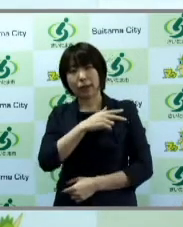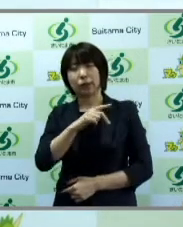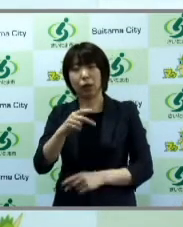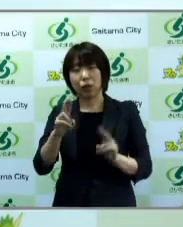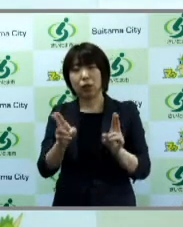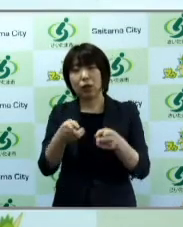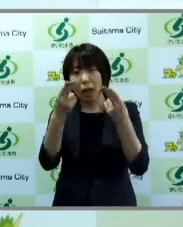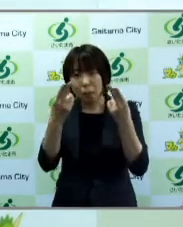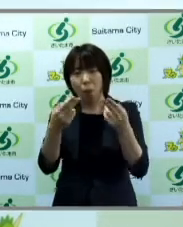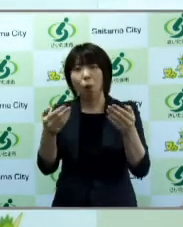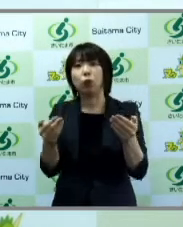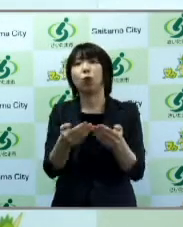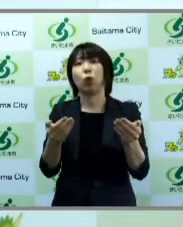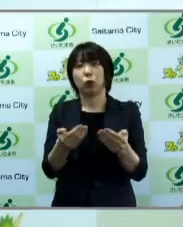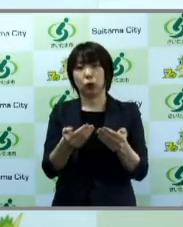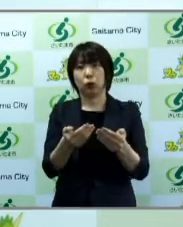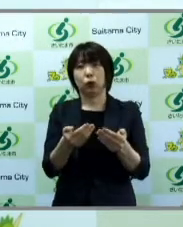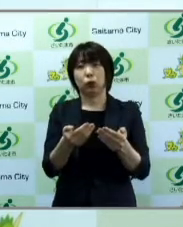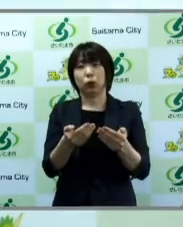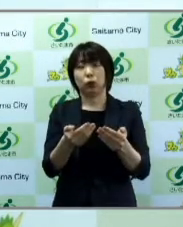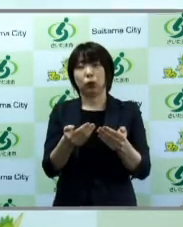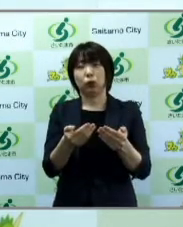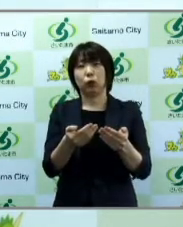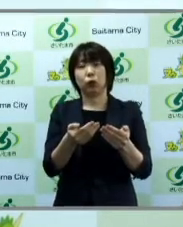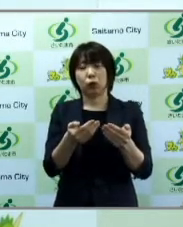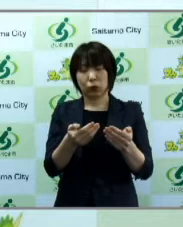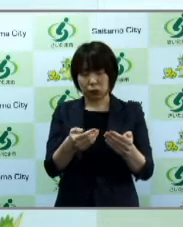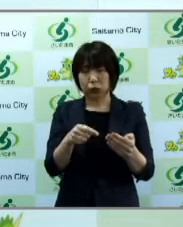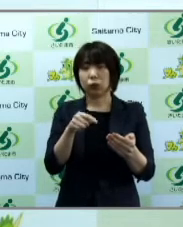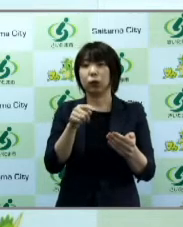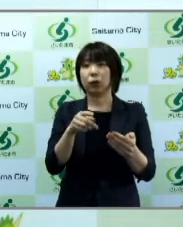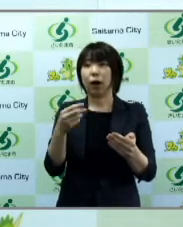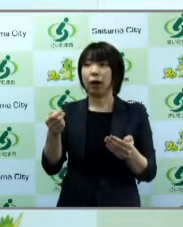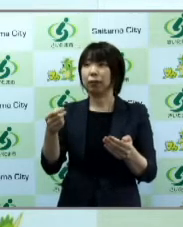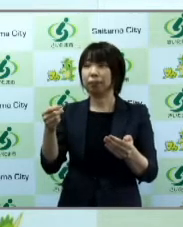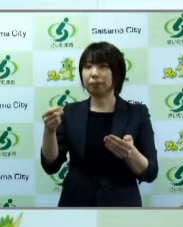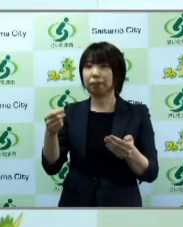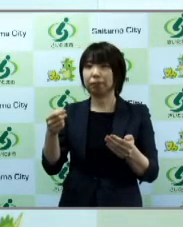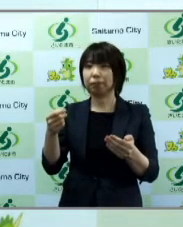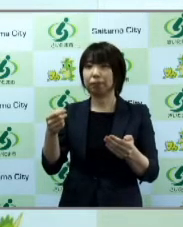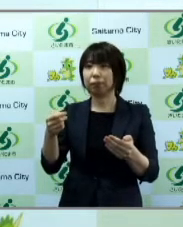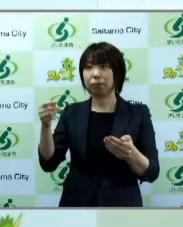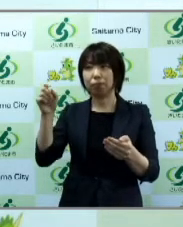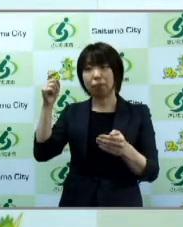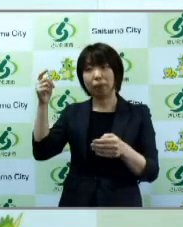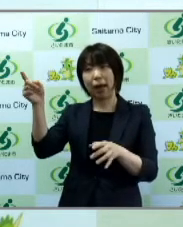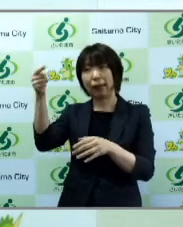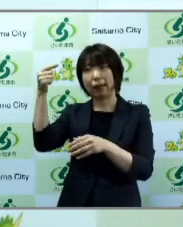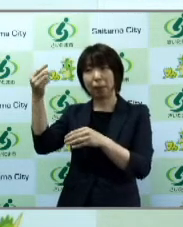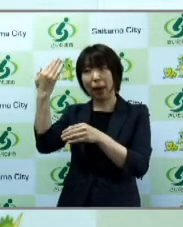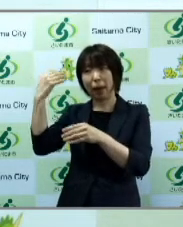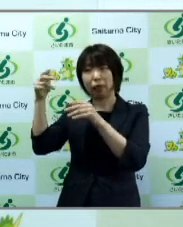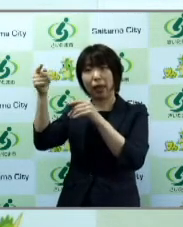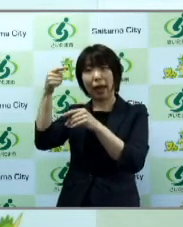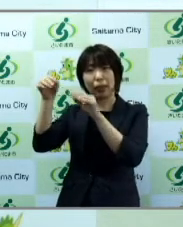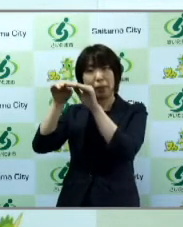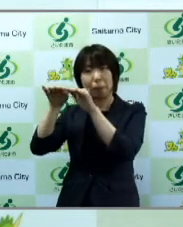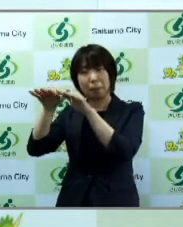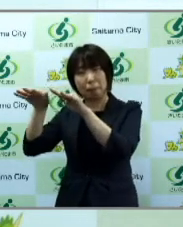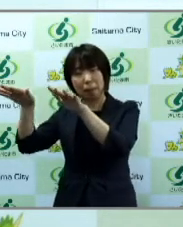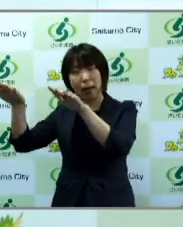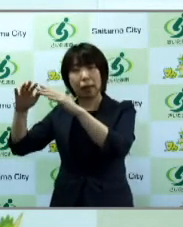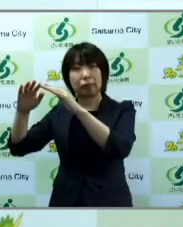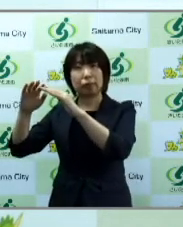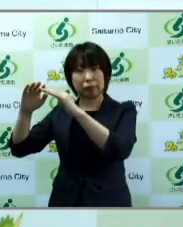で、これまでその第一波も含めてやってきた取り組みの中での経験が全くない